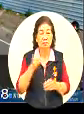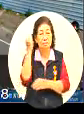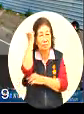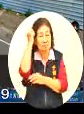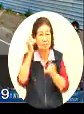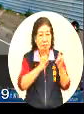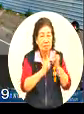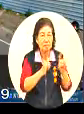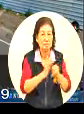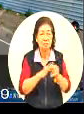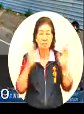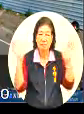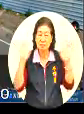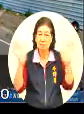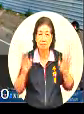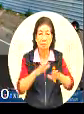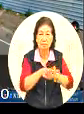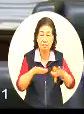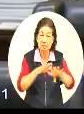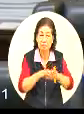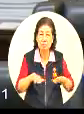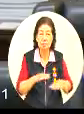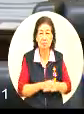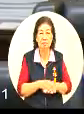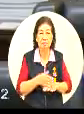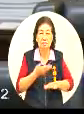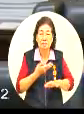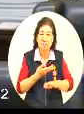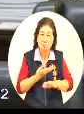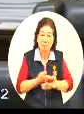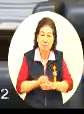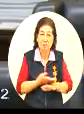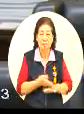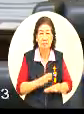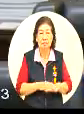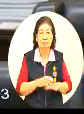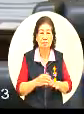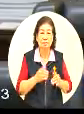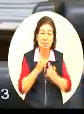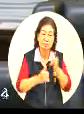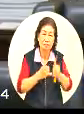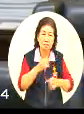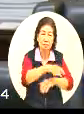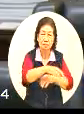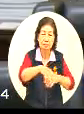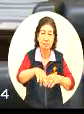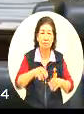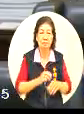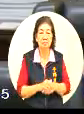全安心一个生活环境哦。